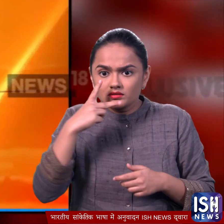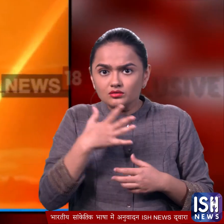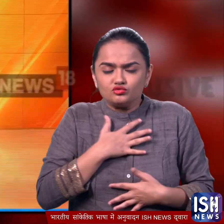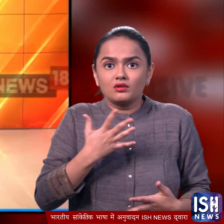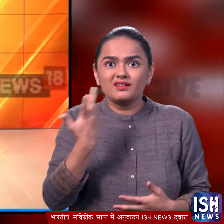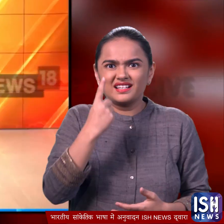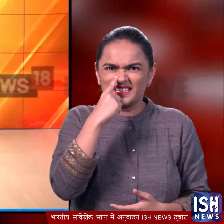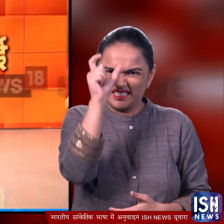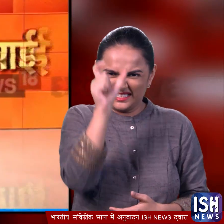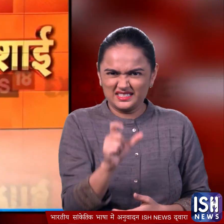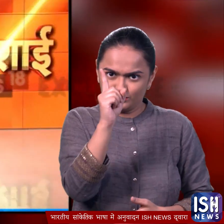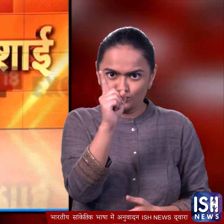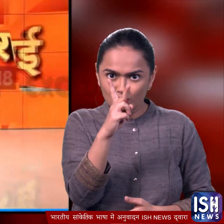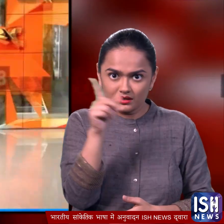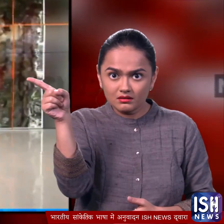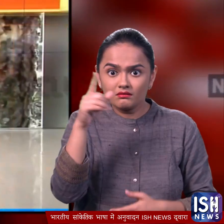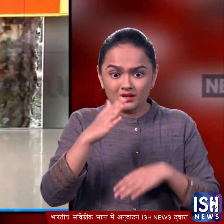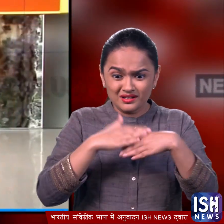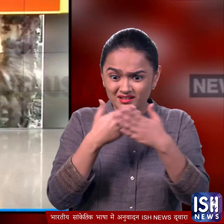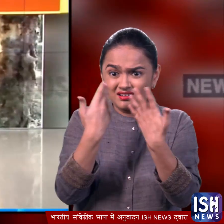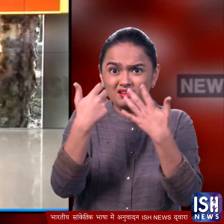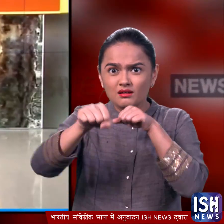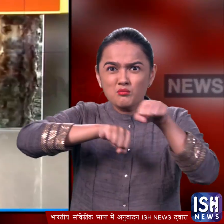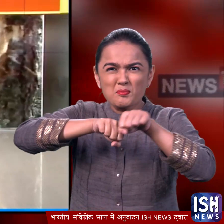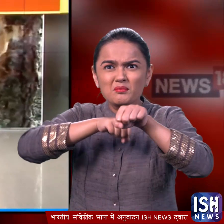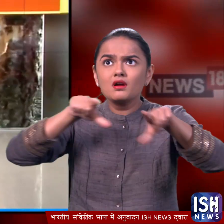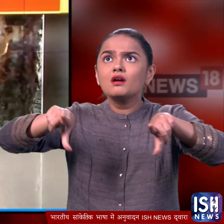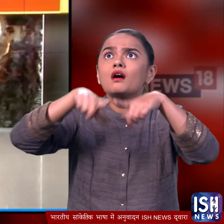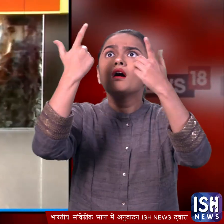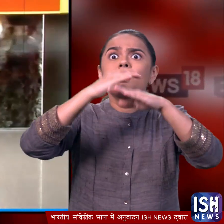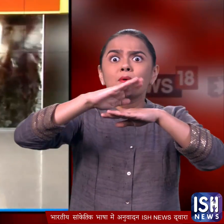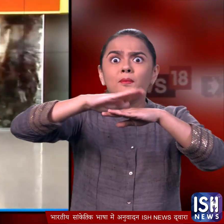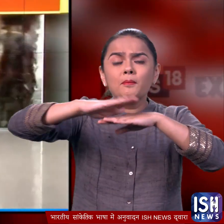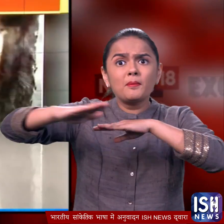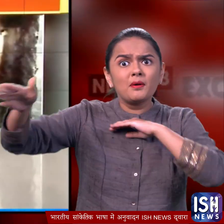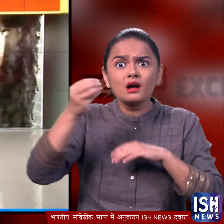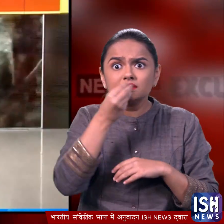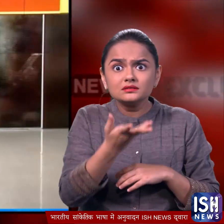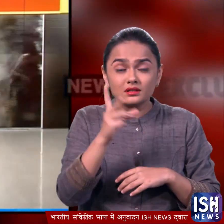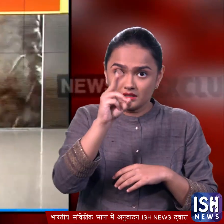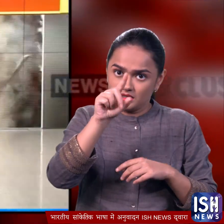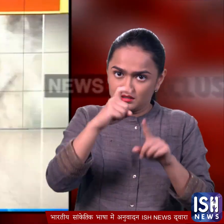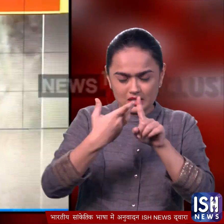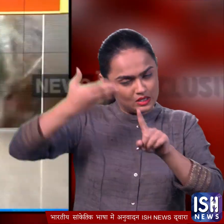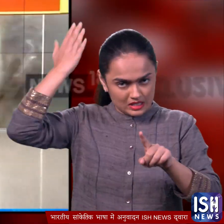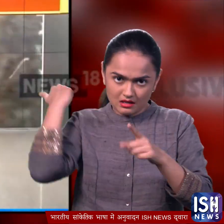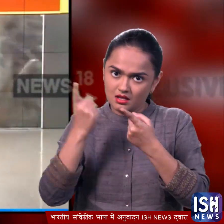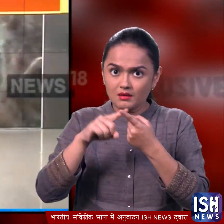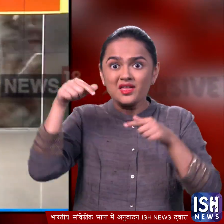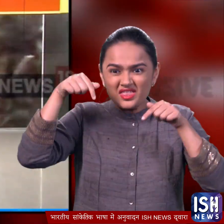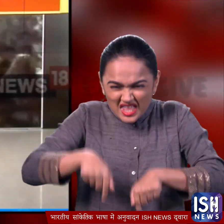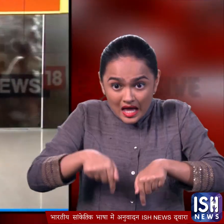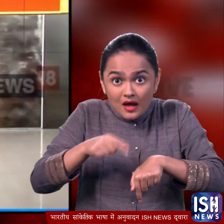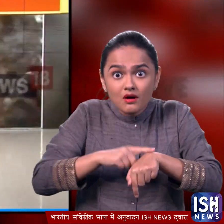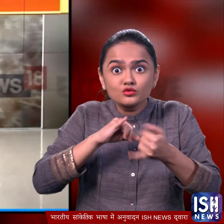आया, जिसमें 12 साल की एक बच्ची अपने मुक्कों से पेड़ को धराशायी करती नजर आई। बताया गया कि यह वीडियो 2017 का है, जो